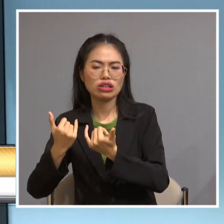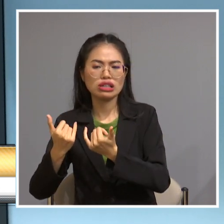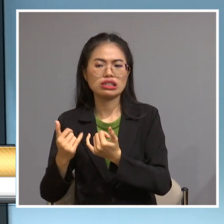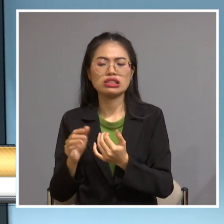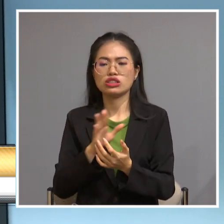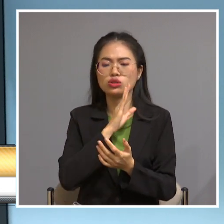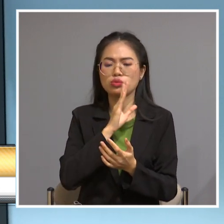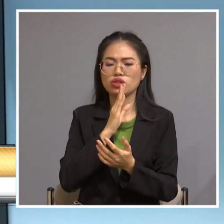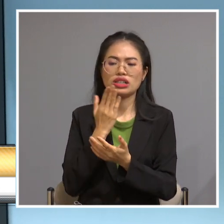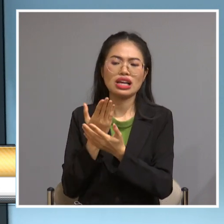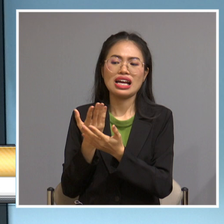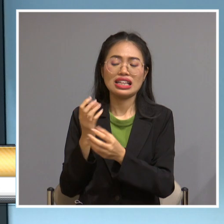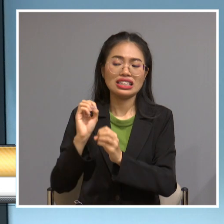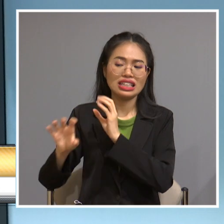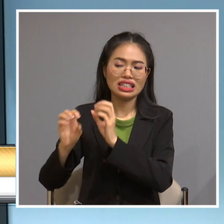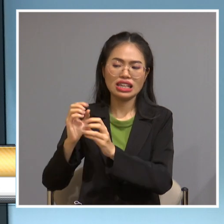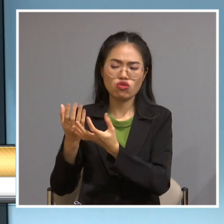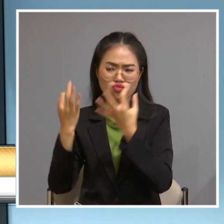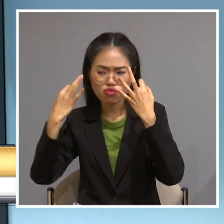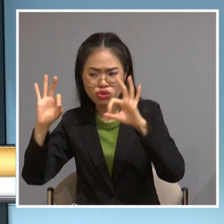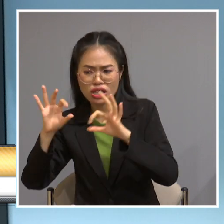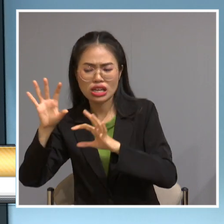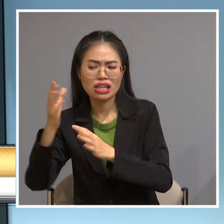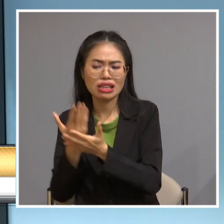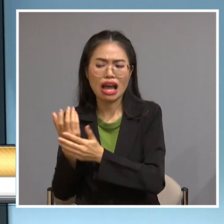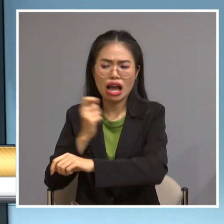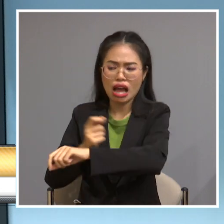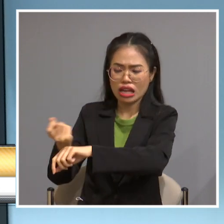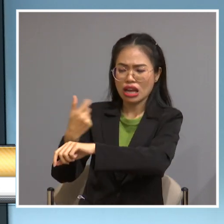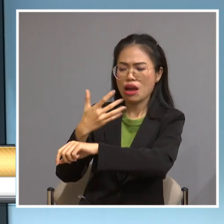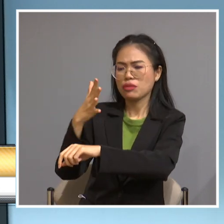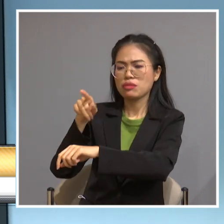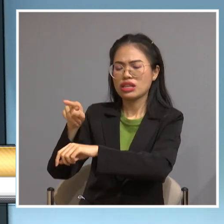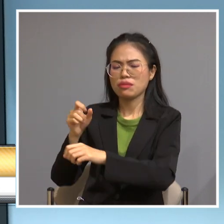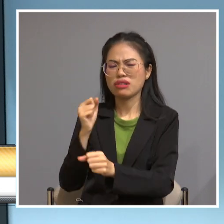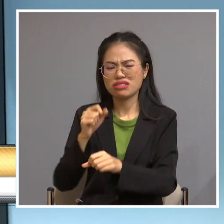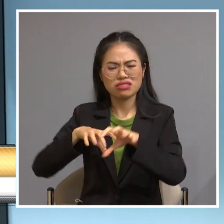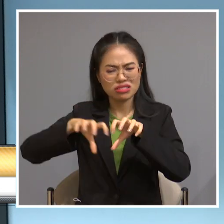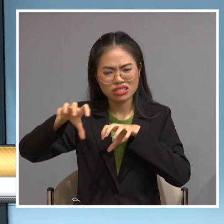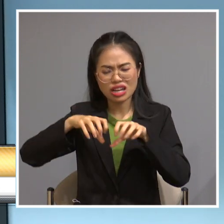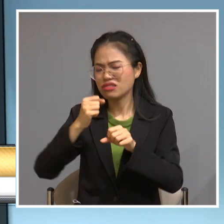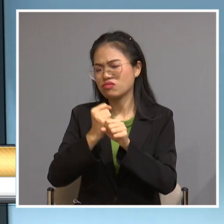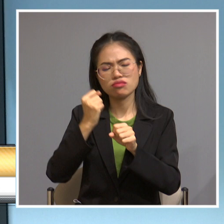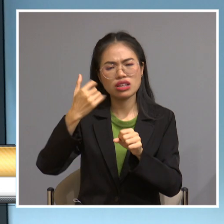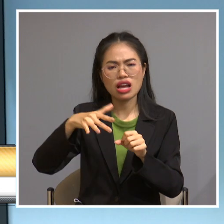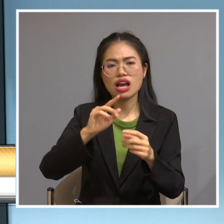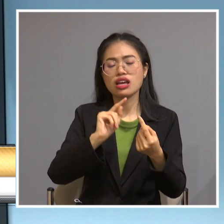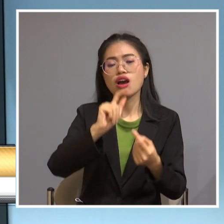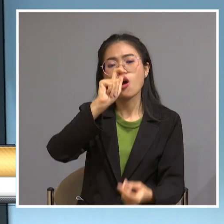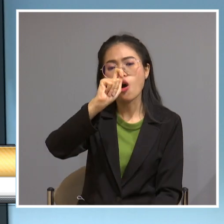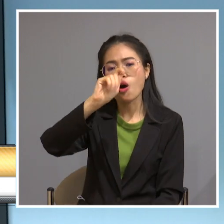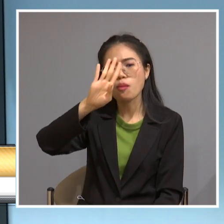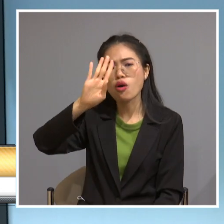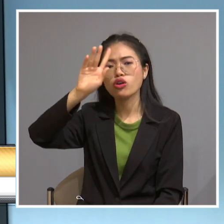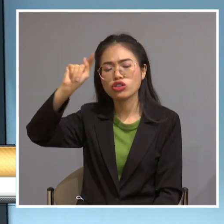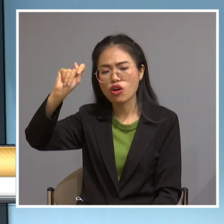ธรเีนใการจดเก็ขยาตเสรแล้เขากไม่สามารถทำได้ผมไปรวบรมมดาท้องถทั่ประเทศไยใช้เงินเกิน